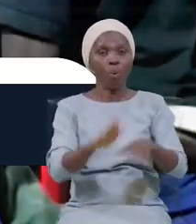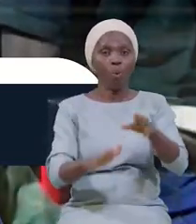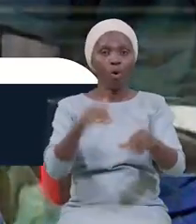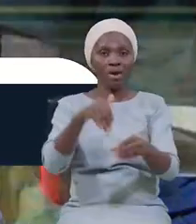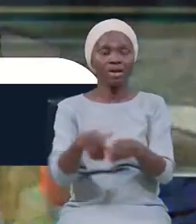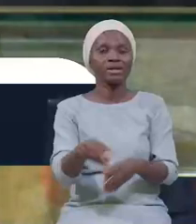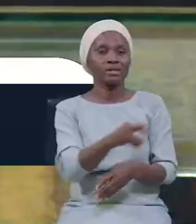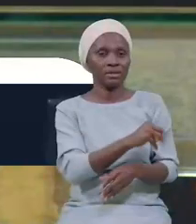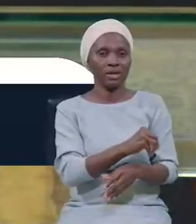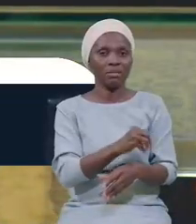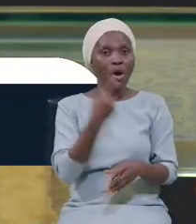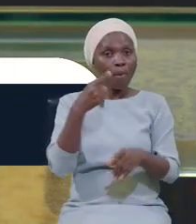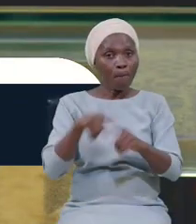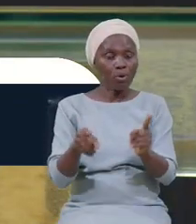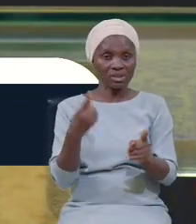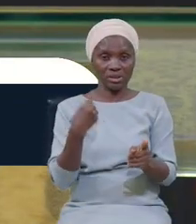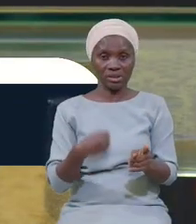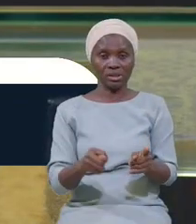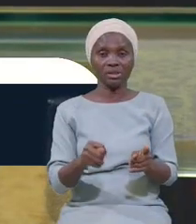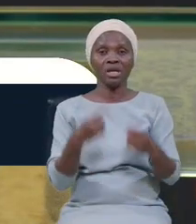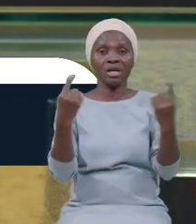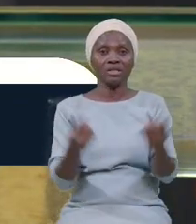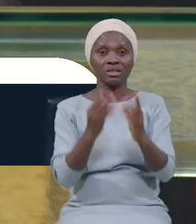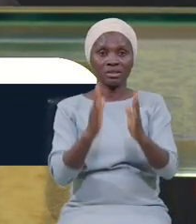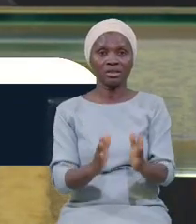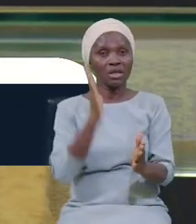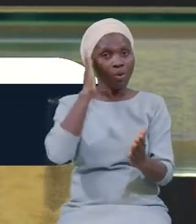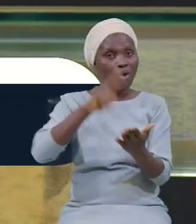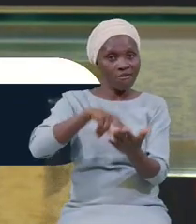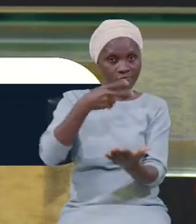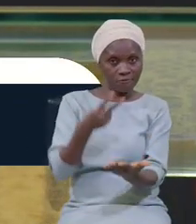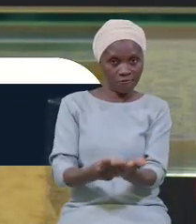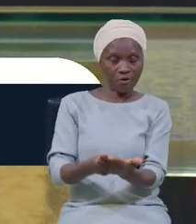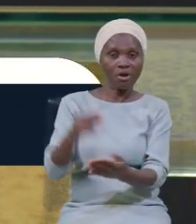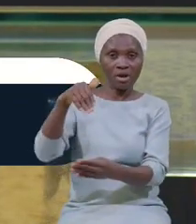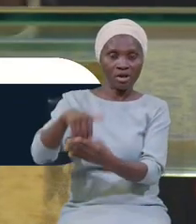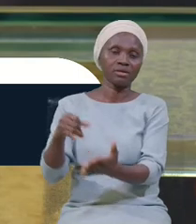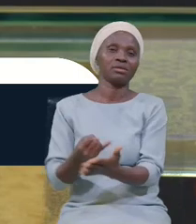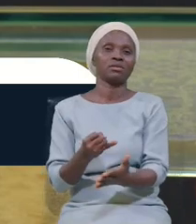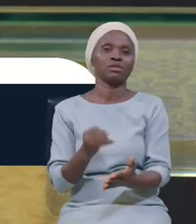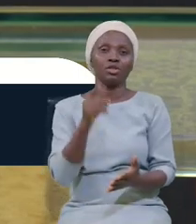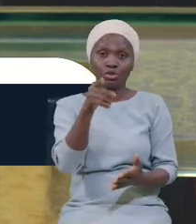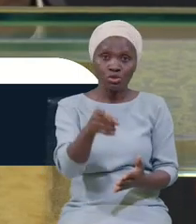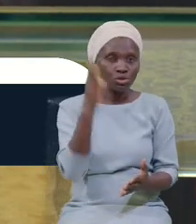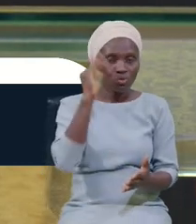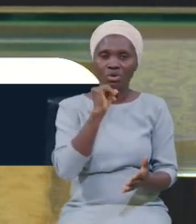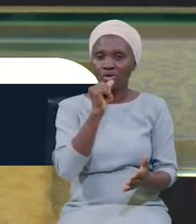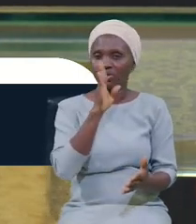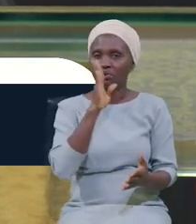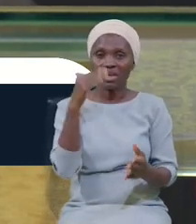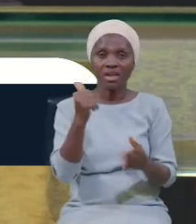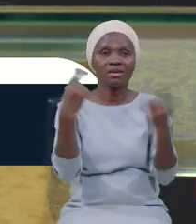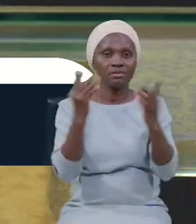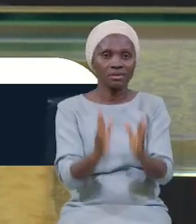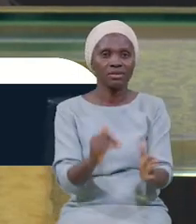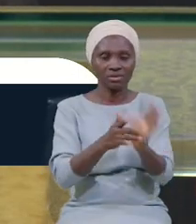les rebelles y tomberont. Vous ne serez pas un rebelle. Abdia.